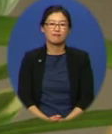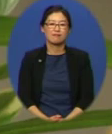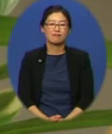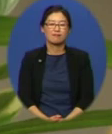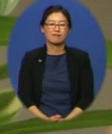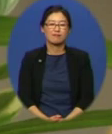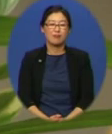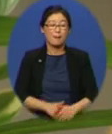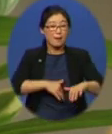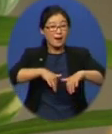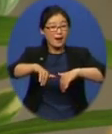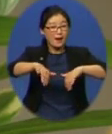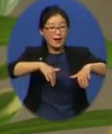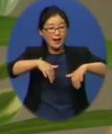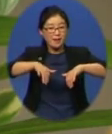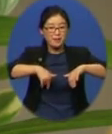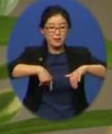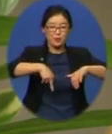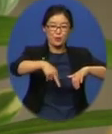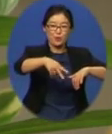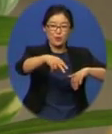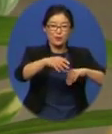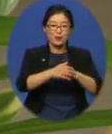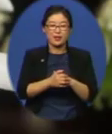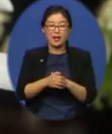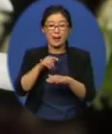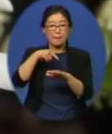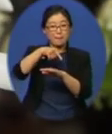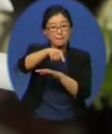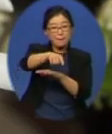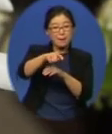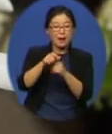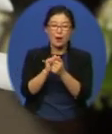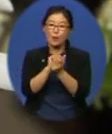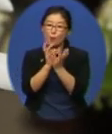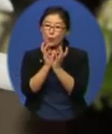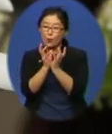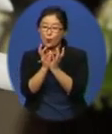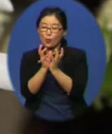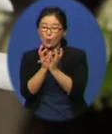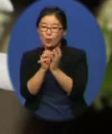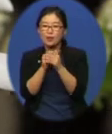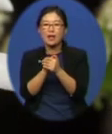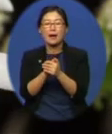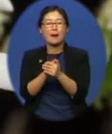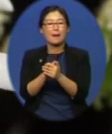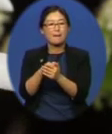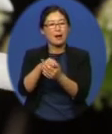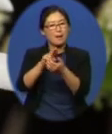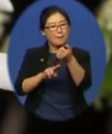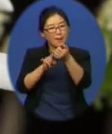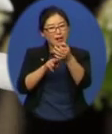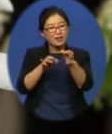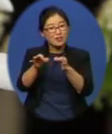요즘 거리를 거닐다 보면 야생화를 취급하는 꽃집들이 늘어나고 있음을 볼 수 있는데요.